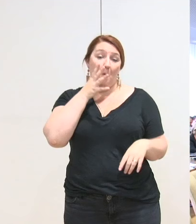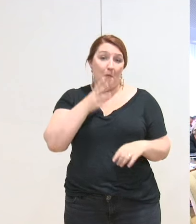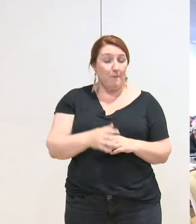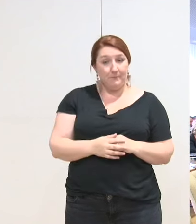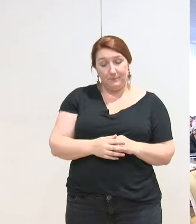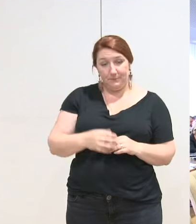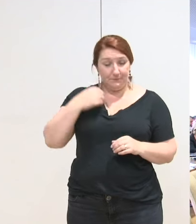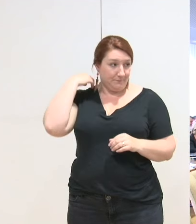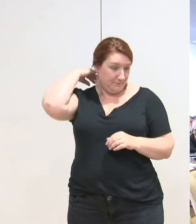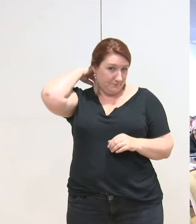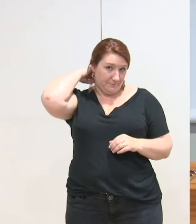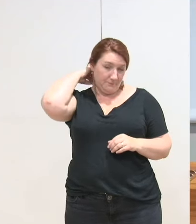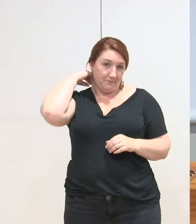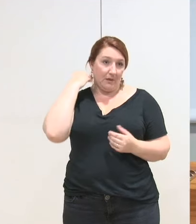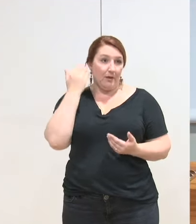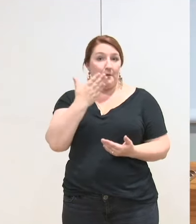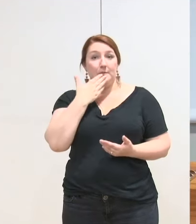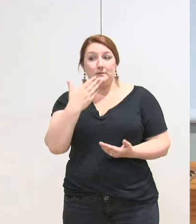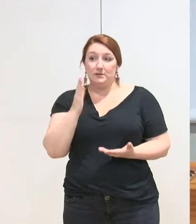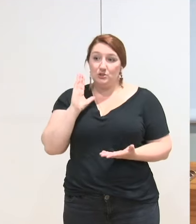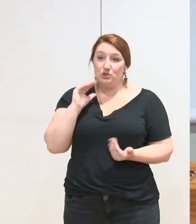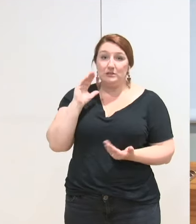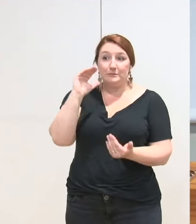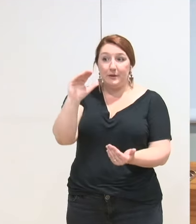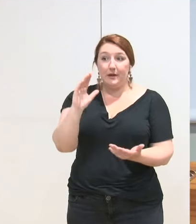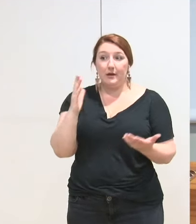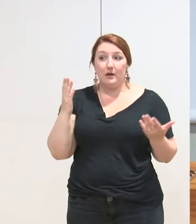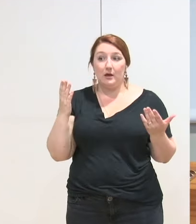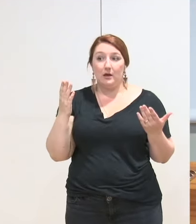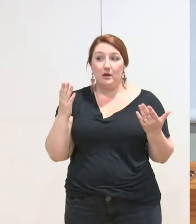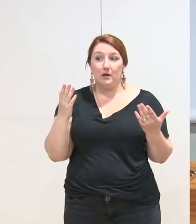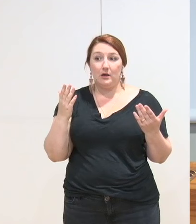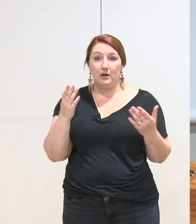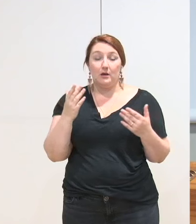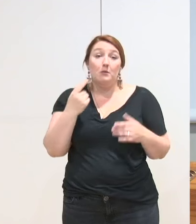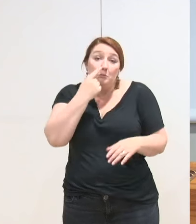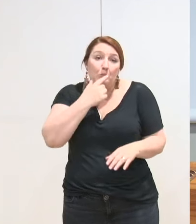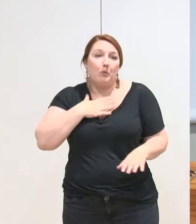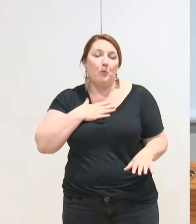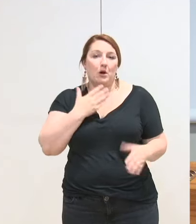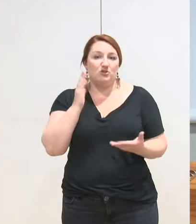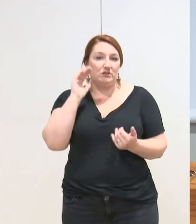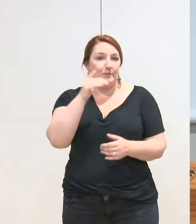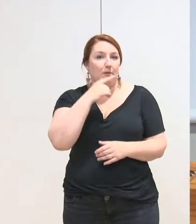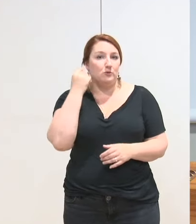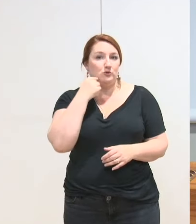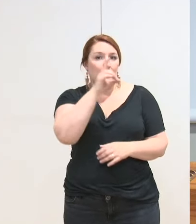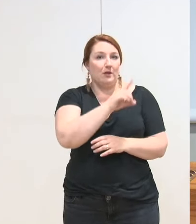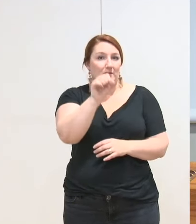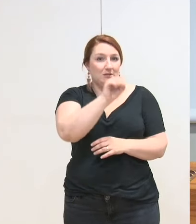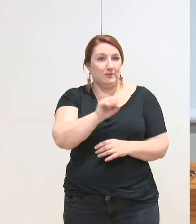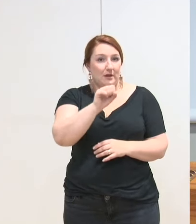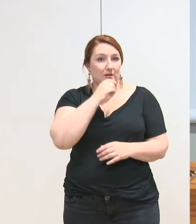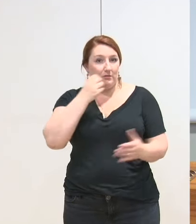titularisation merci j'espère pour ma part que David smetani n bien été informé auparavant que vous